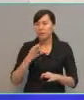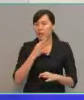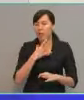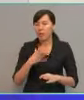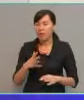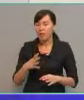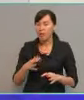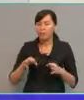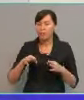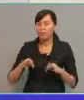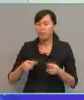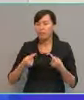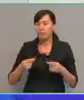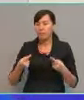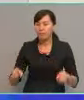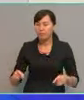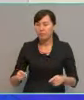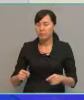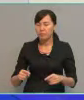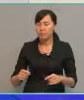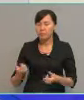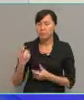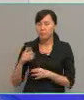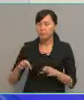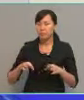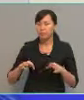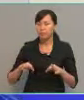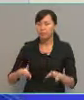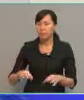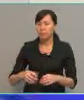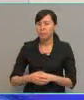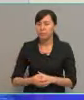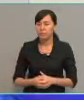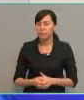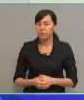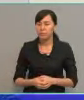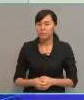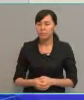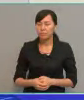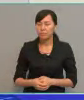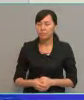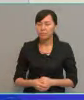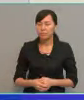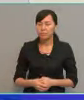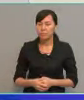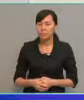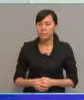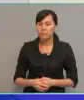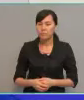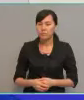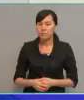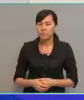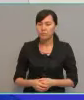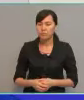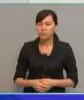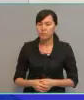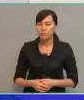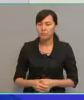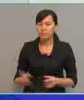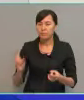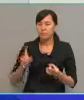келген жүктің түрін жүк машинасыменен, яғни жаңағы крупный габаритный, малый габаритный деп жатырмыз ғой, алып тасымалдап өтуге болады.